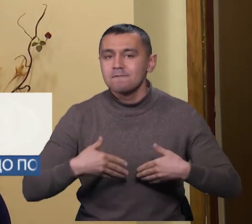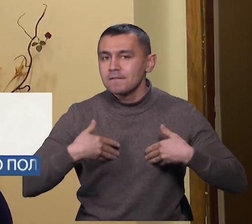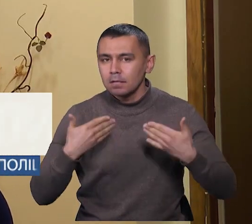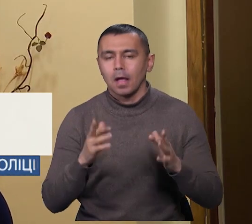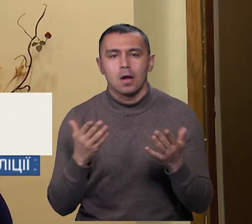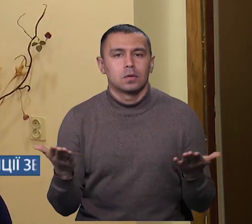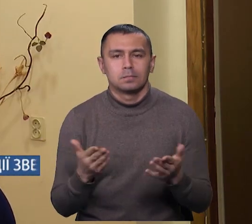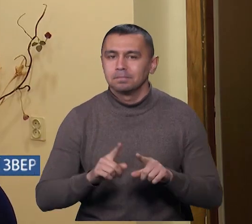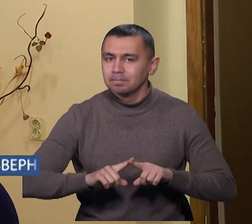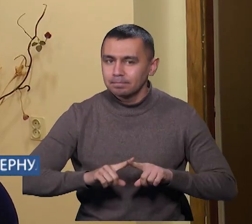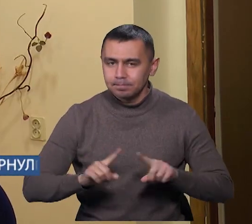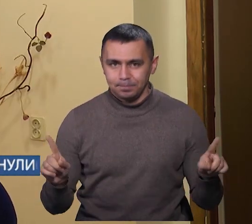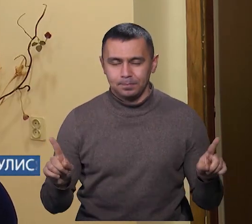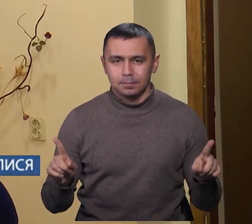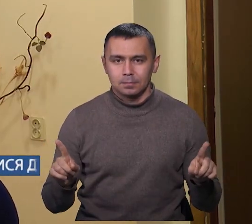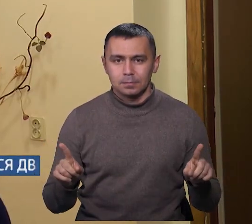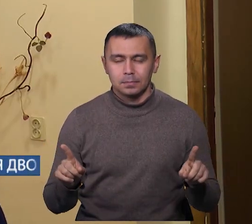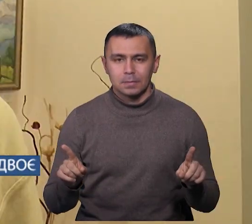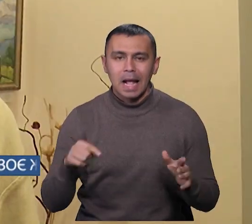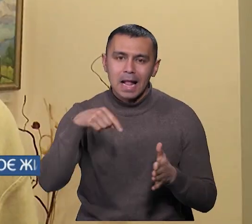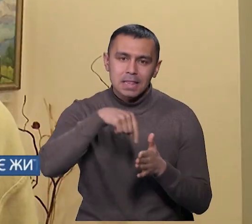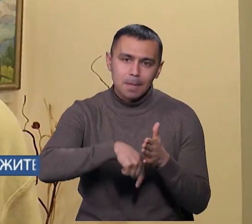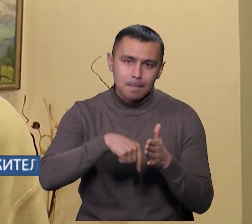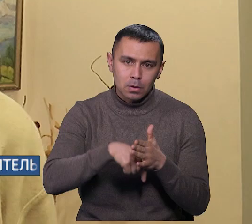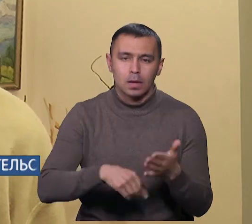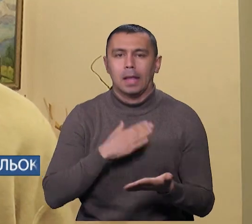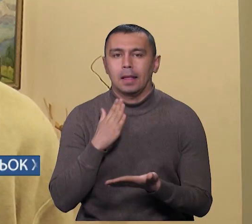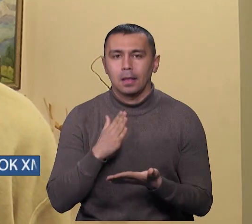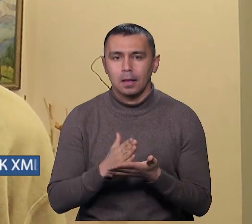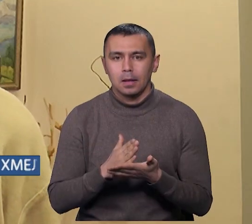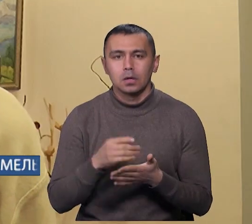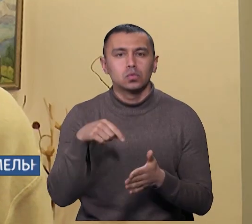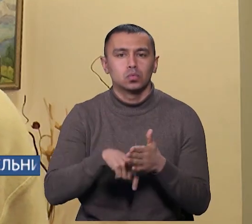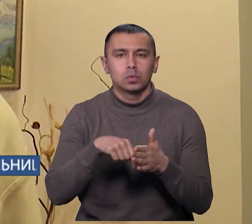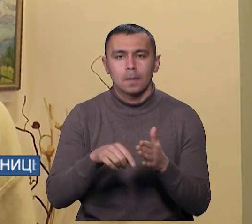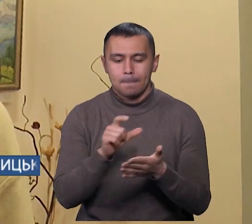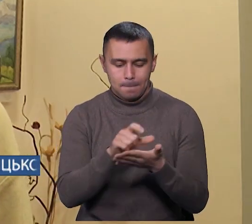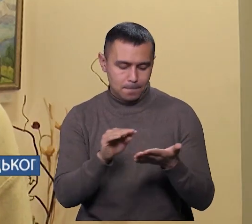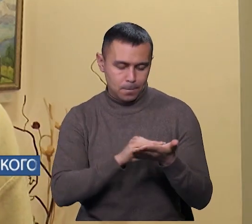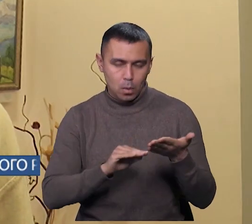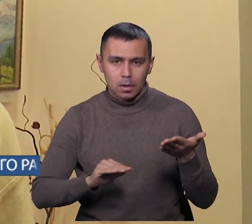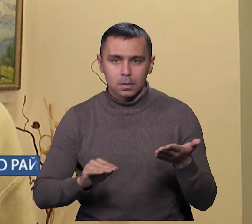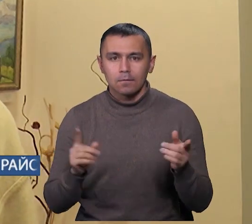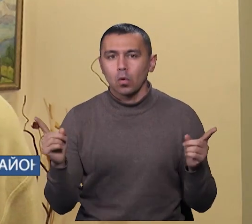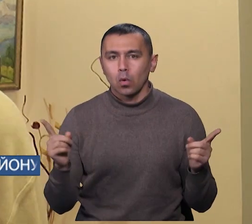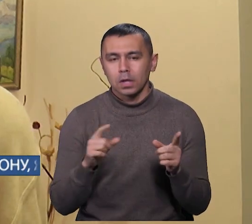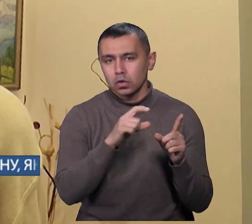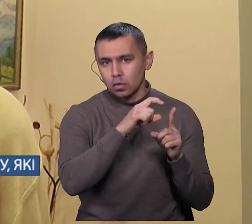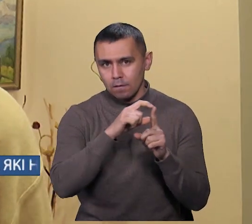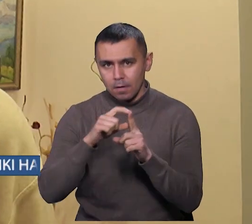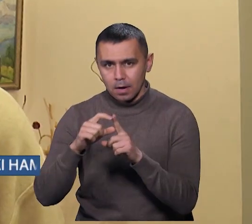висловитися якось по-особому, глибинно. Власне, є суть поезії в коротких